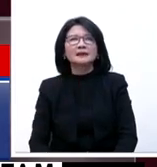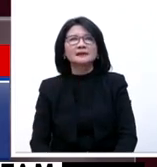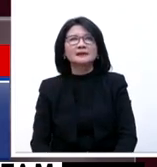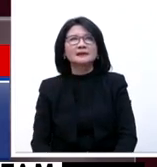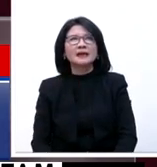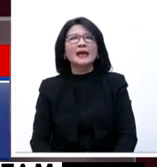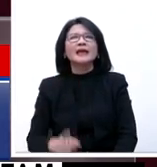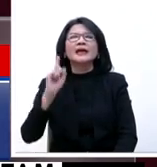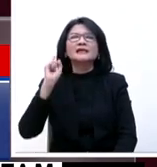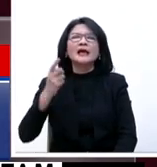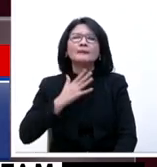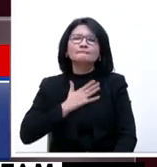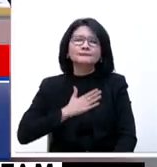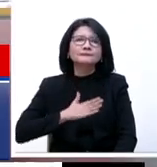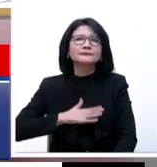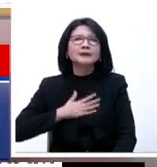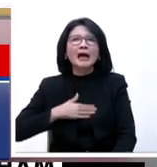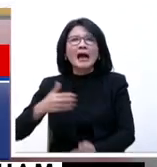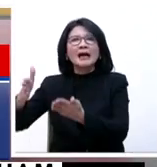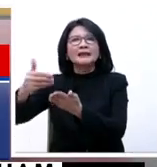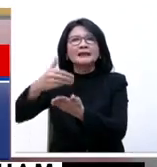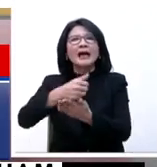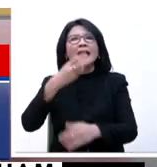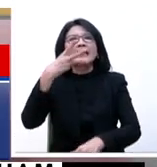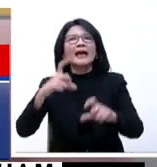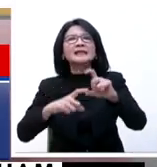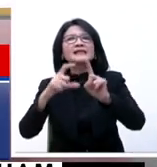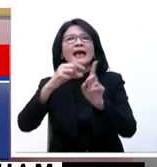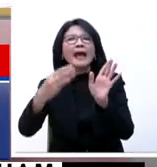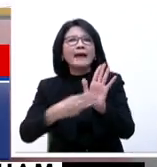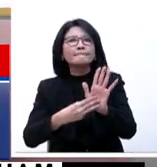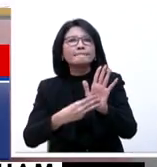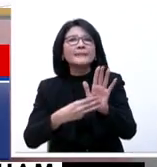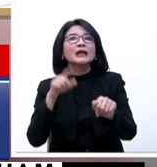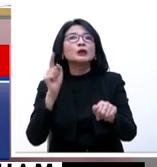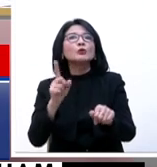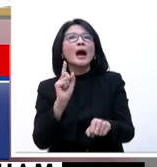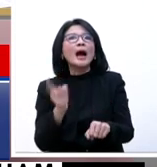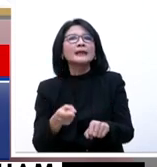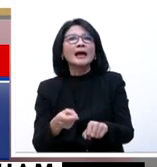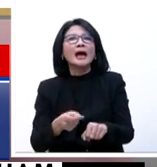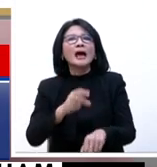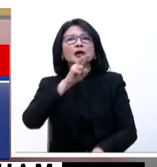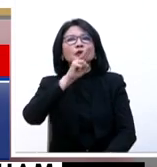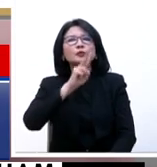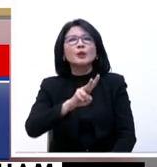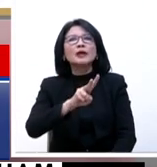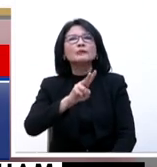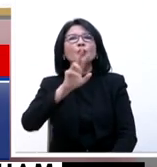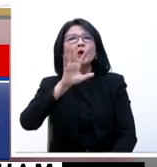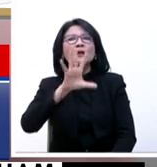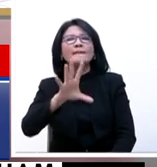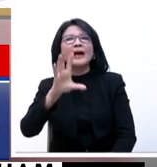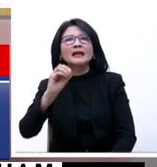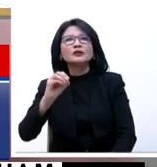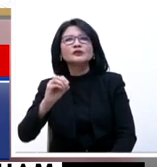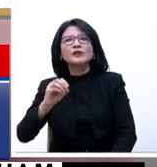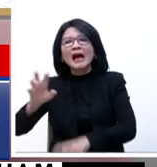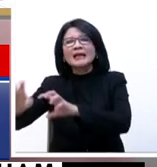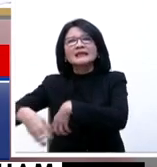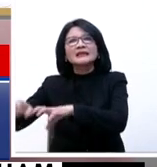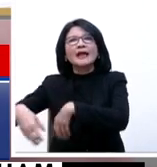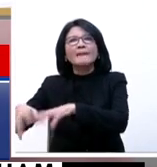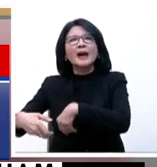Salah satu yang memprihatinkan adalah data ESDM itu ada 2.500 tambang